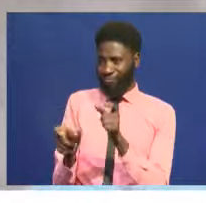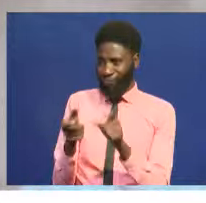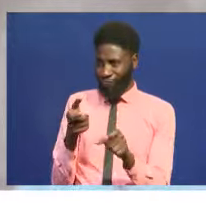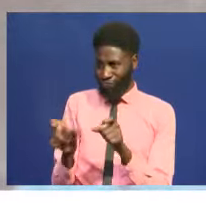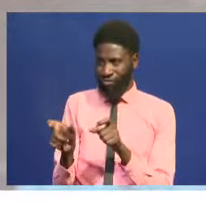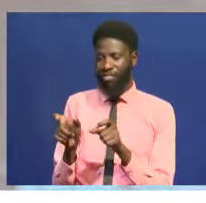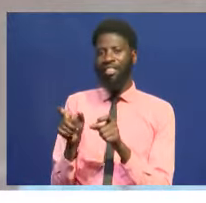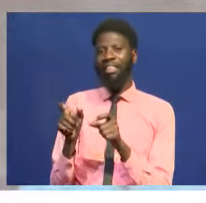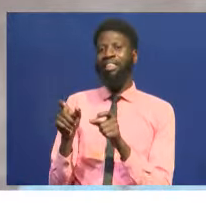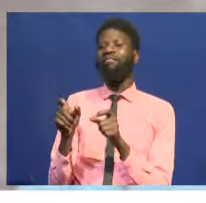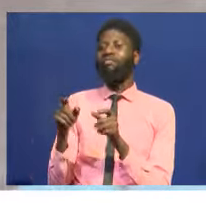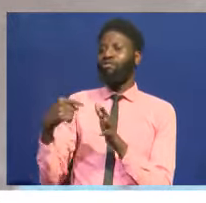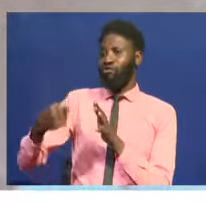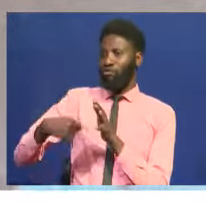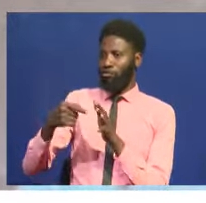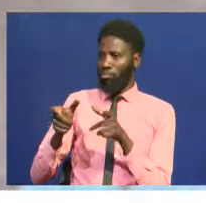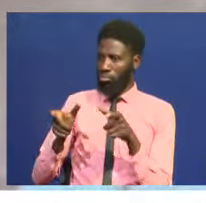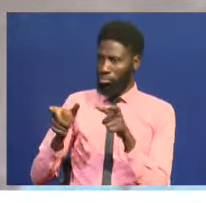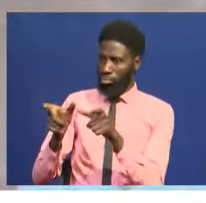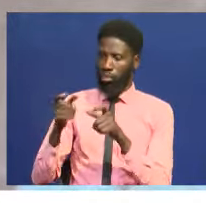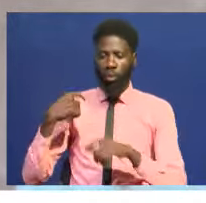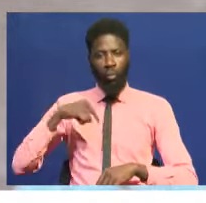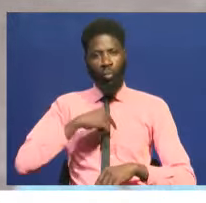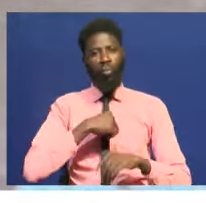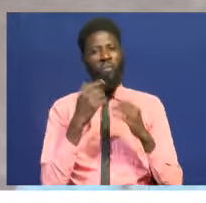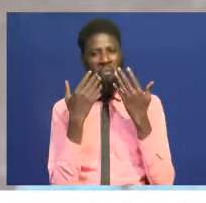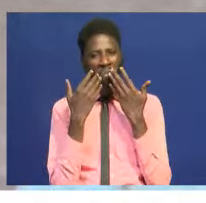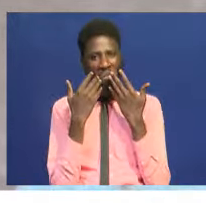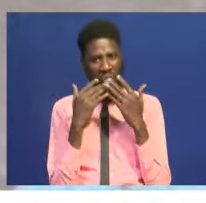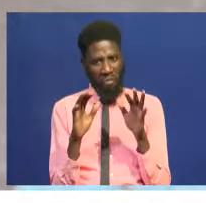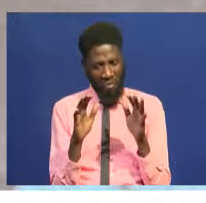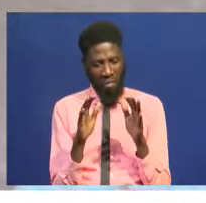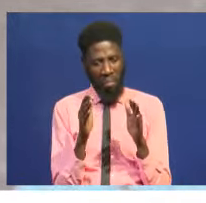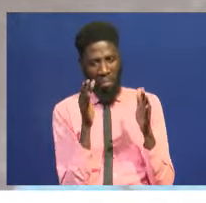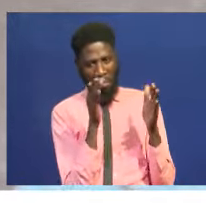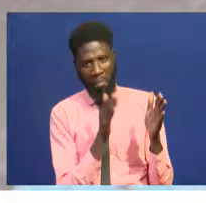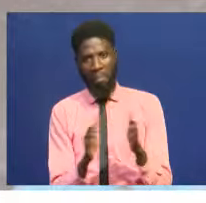tumekamilisha na sasa ujenzi itaanza.